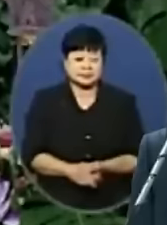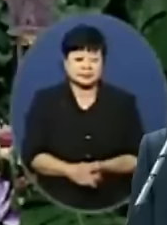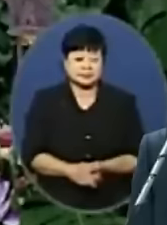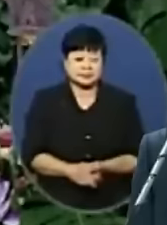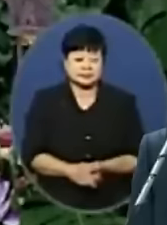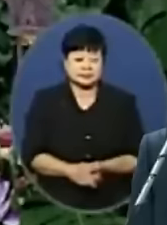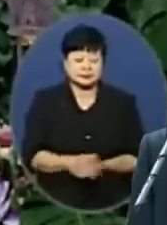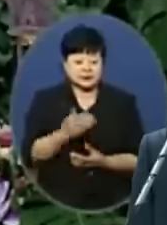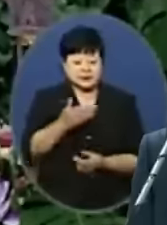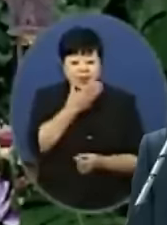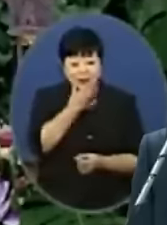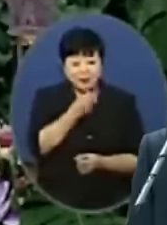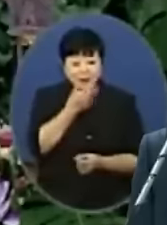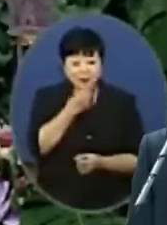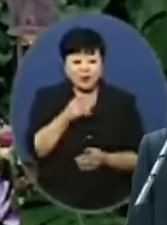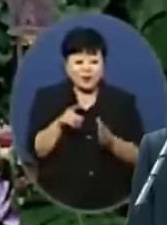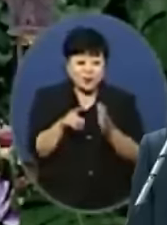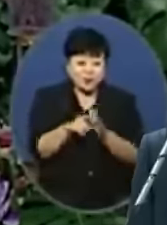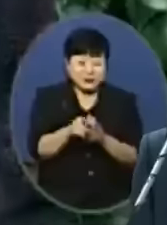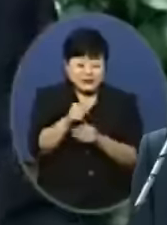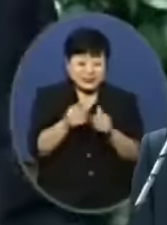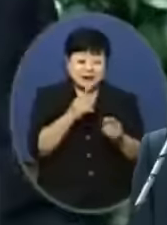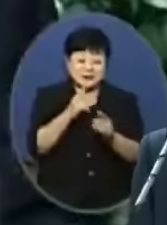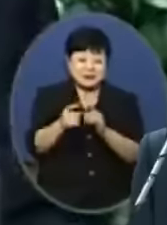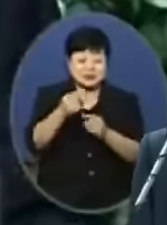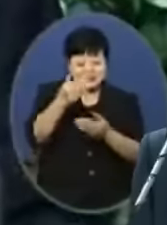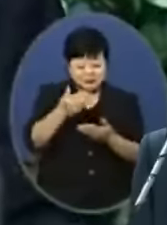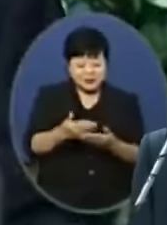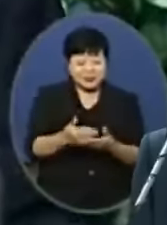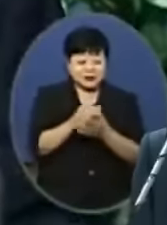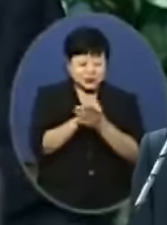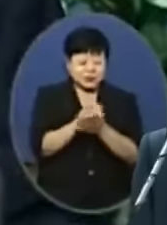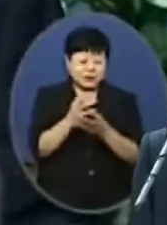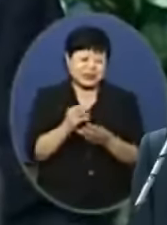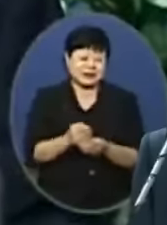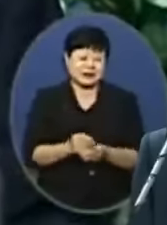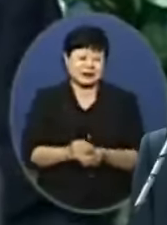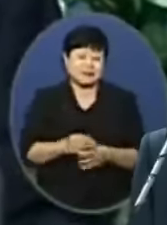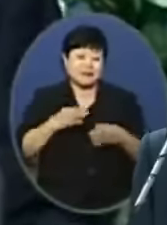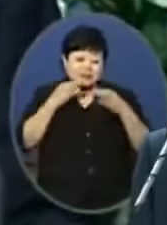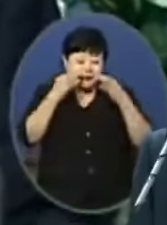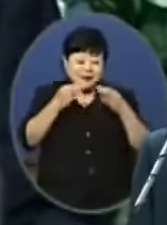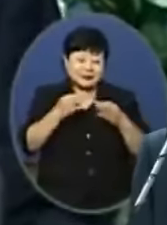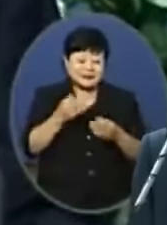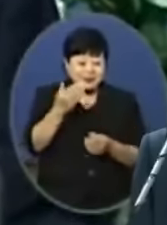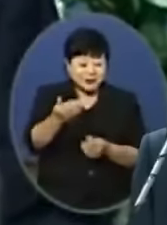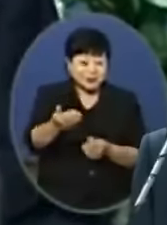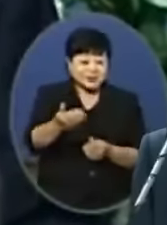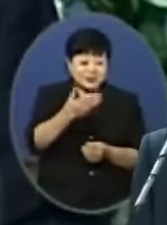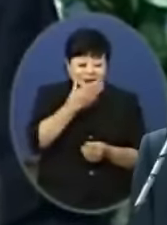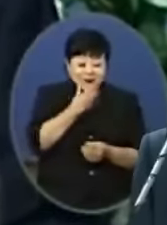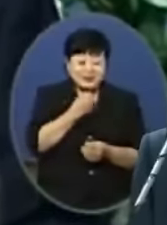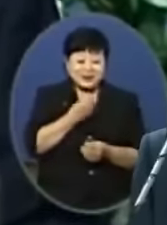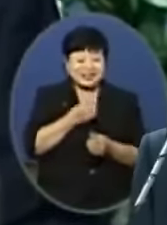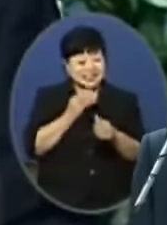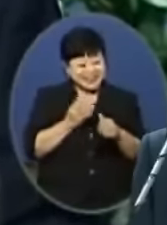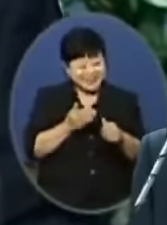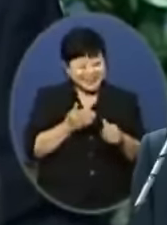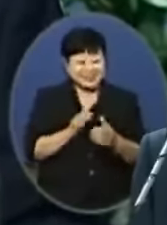그렇기 때문에 여러분의 행복을 위해서 하나님 말씀을 받으려고 기도를 많이 하고 애를 많이 쓰는데 여러분